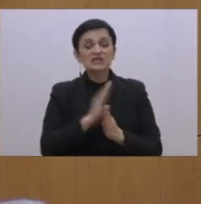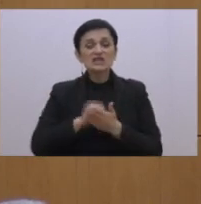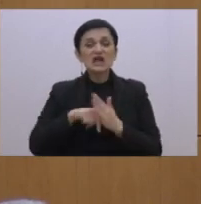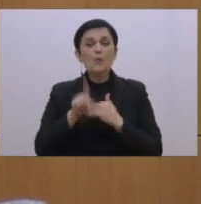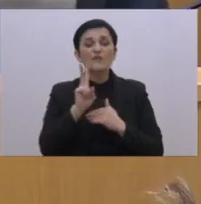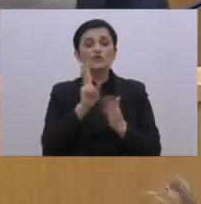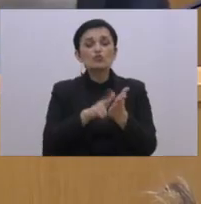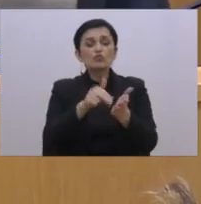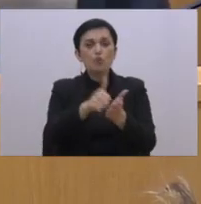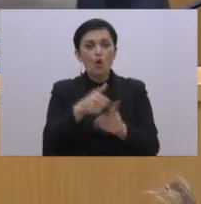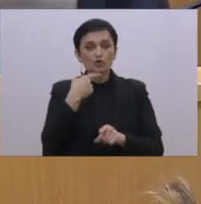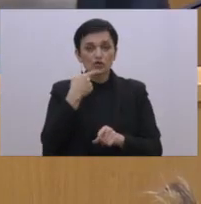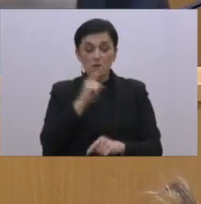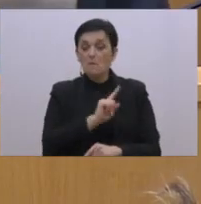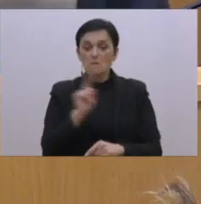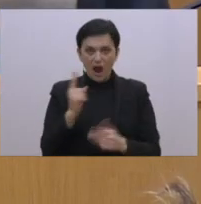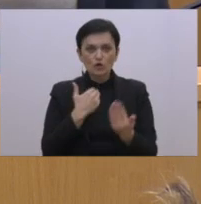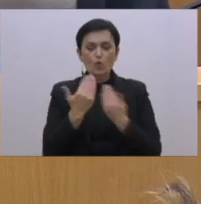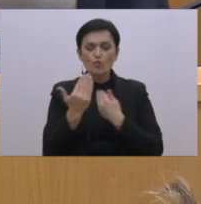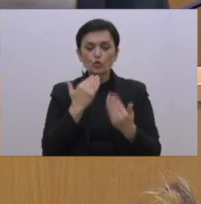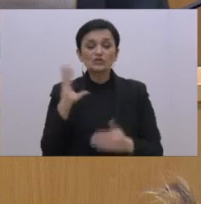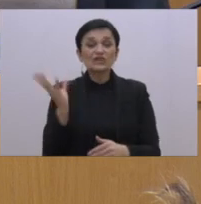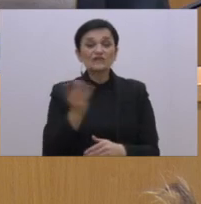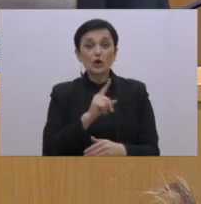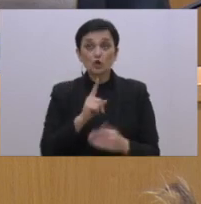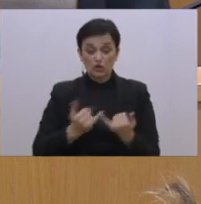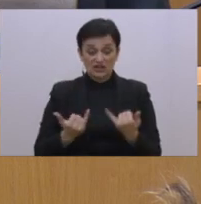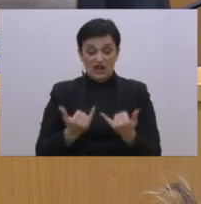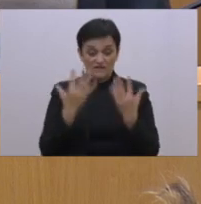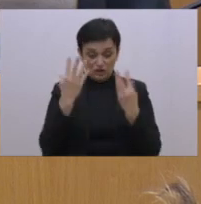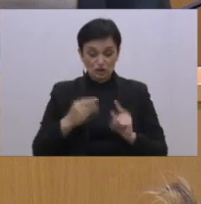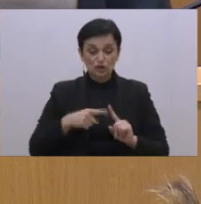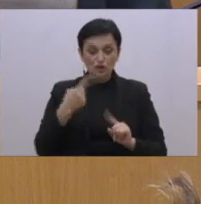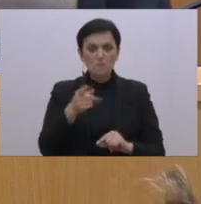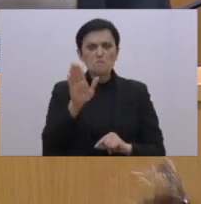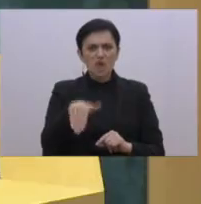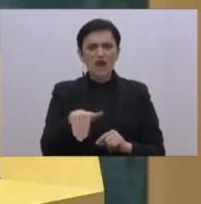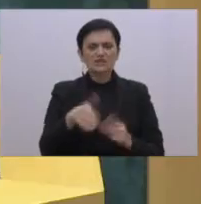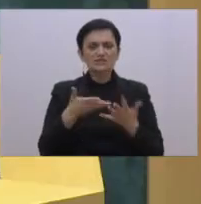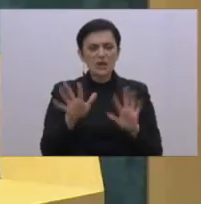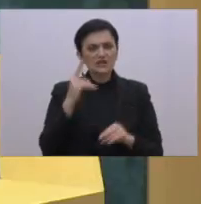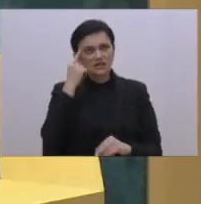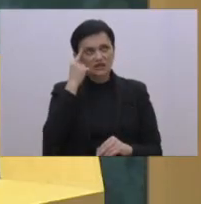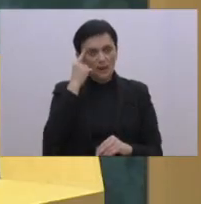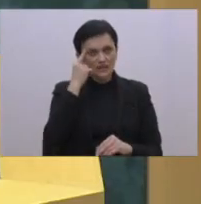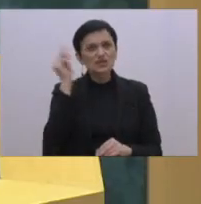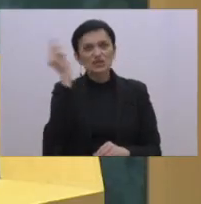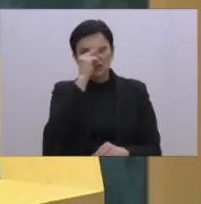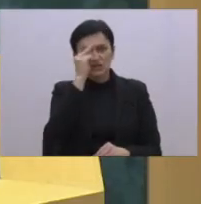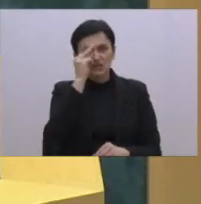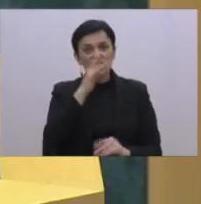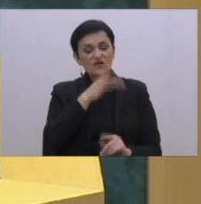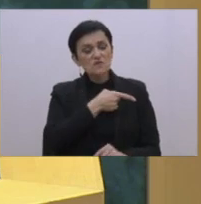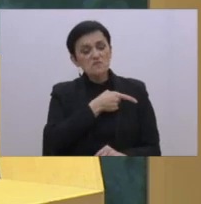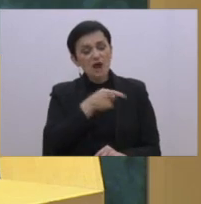ბოდიშს მოიხდეს. მაგრამ მოუწოდებ ყველას, რომ დღევანდელი დღის შემდეგ მაინც უფრო მეტად დაფიქრდეთ, ისწავლოთ გასული